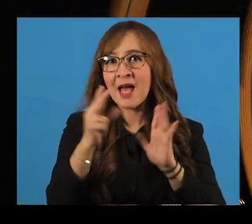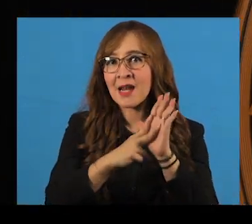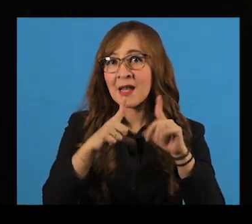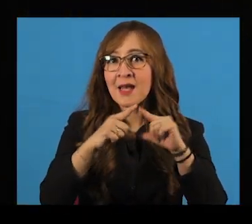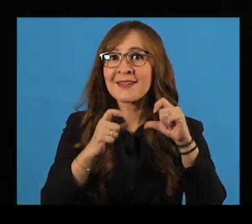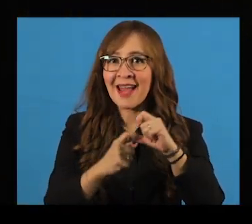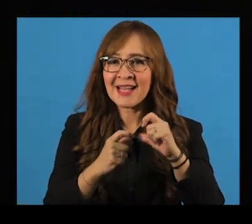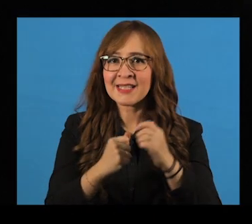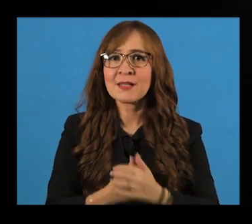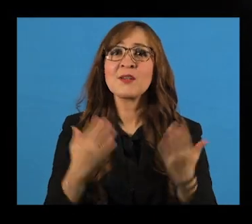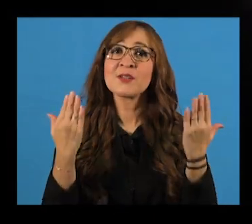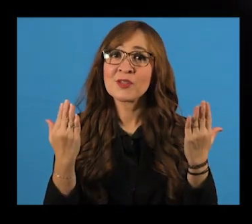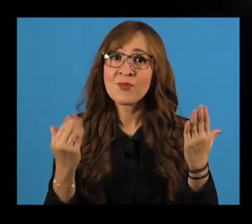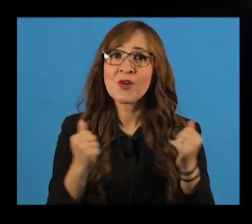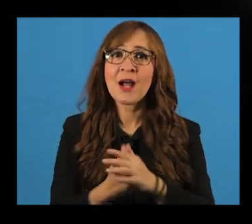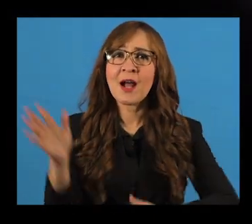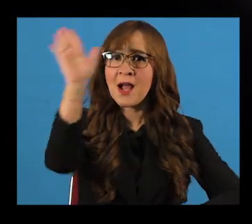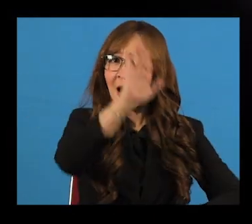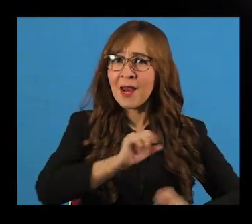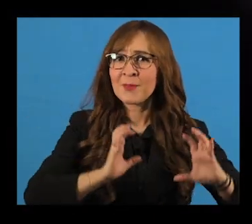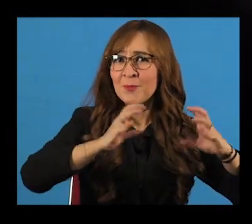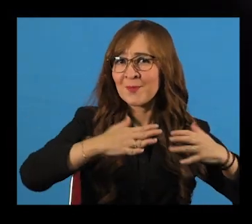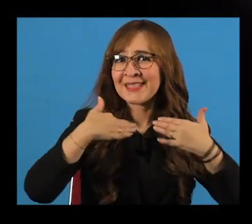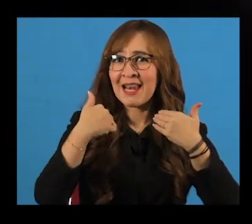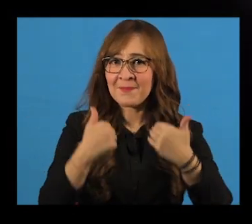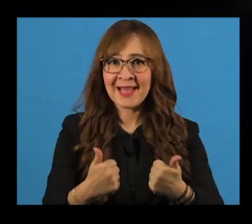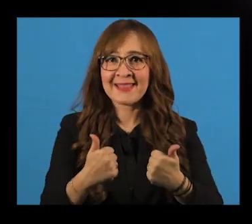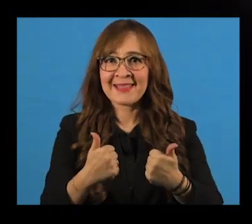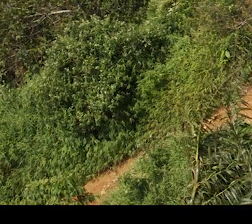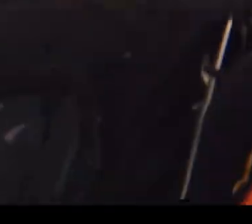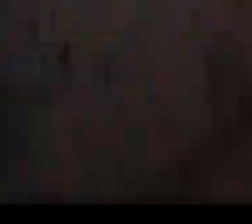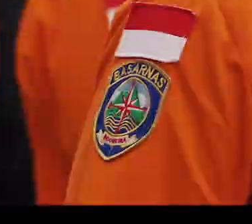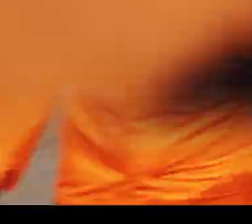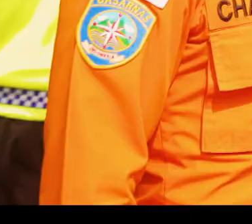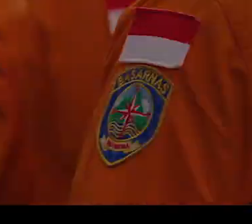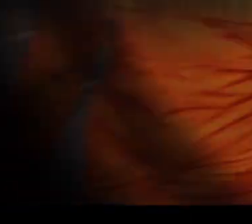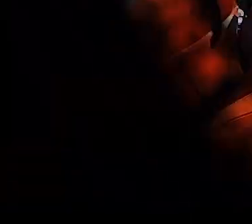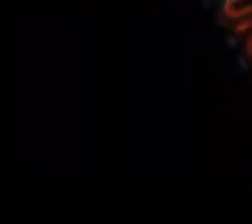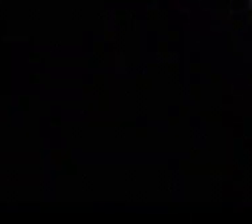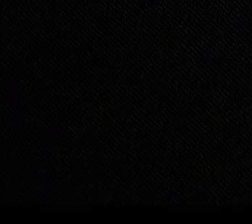Kami adalah Basarnas, Afiknam Jagat Samagraha.